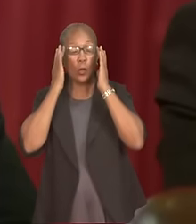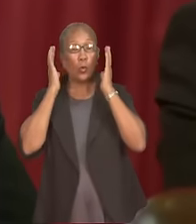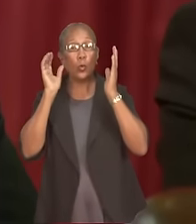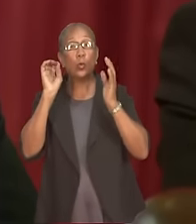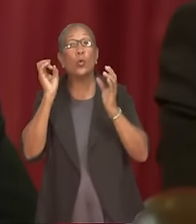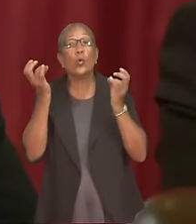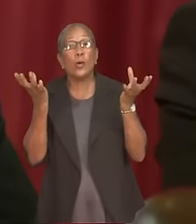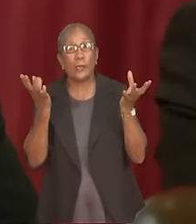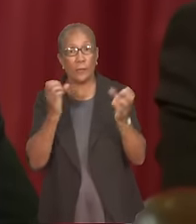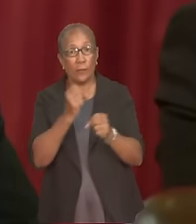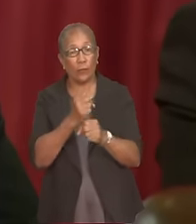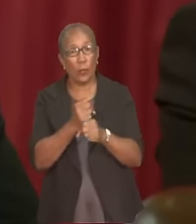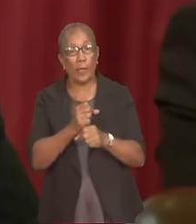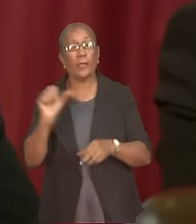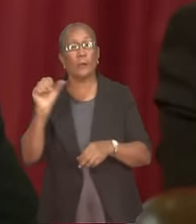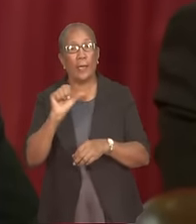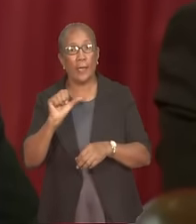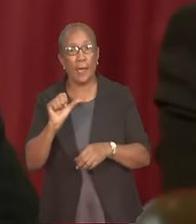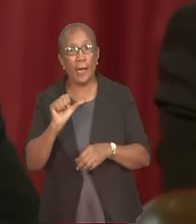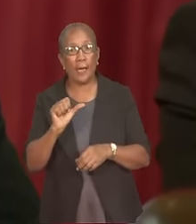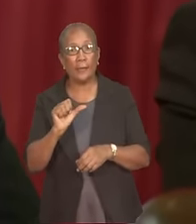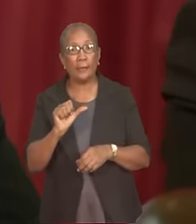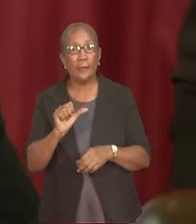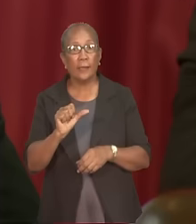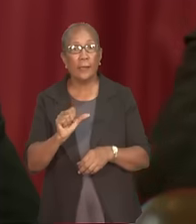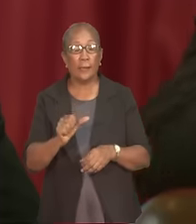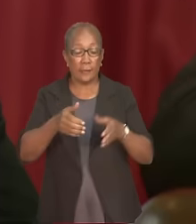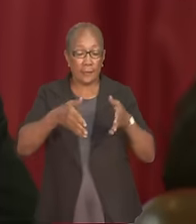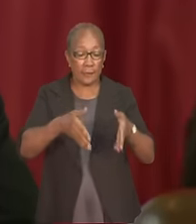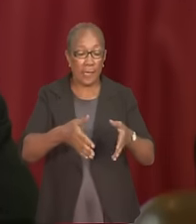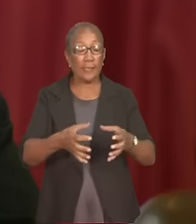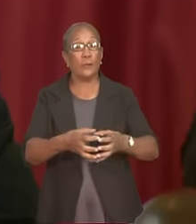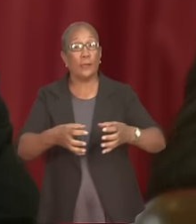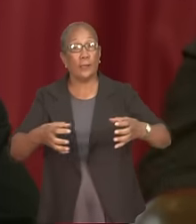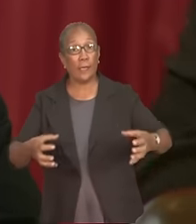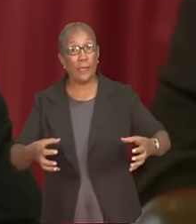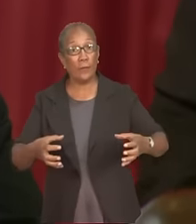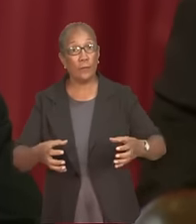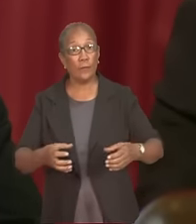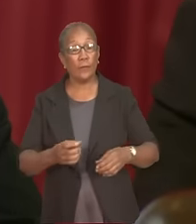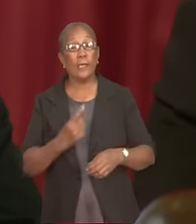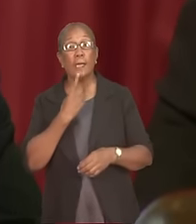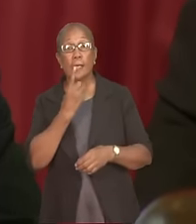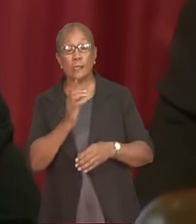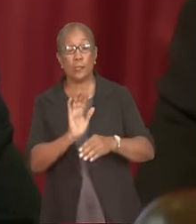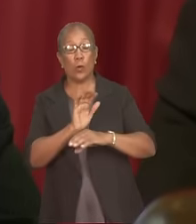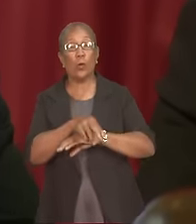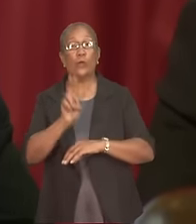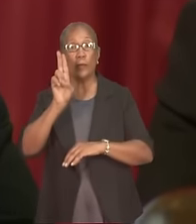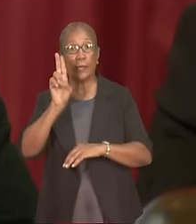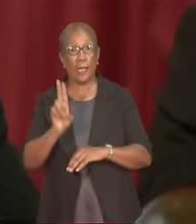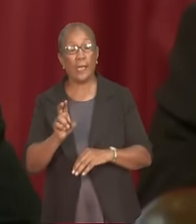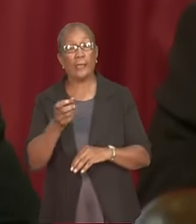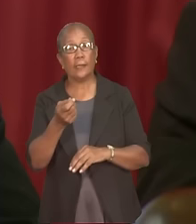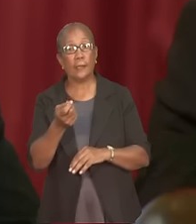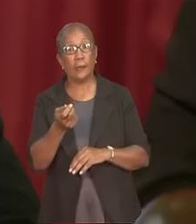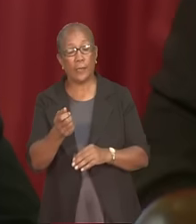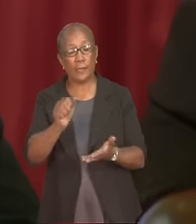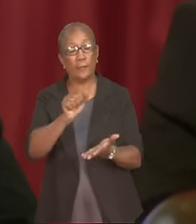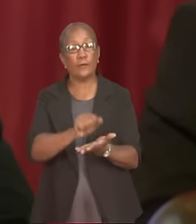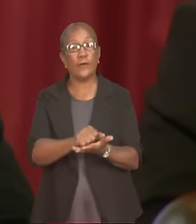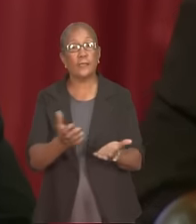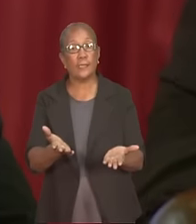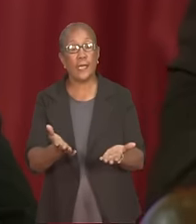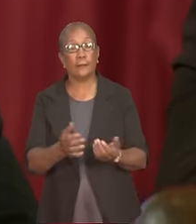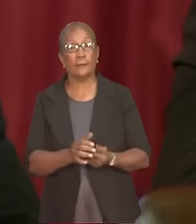ingewerkt bij andere staatsbedrijven. Het is die overheid die de tarieven, de prijzen vaststelt.